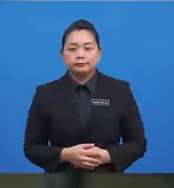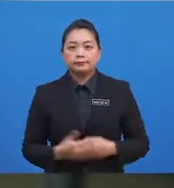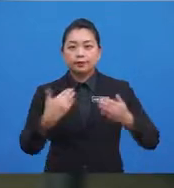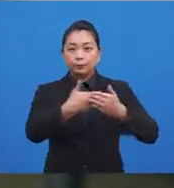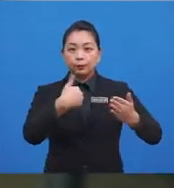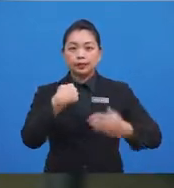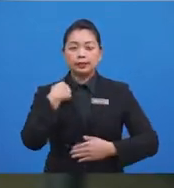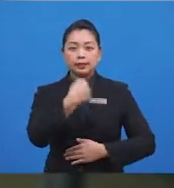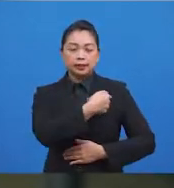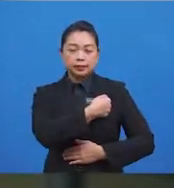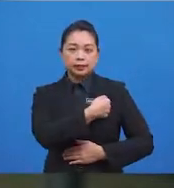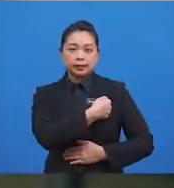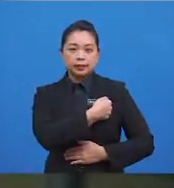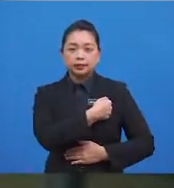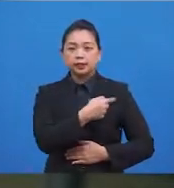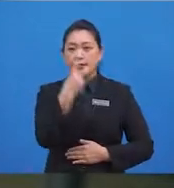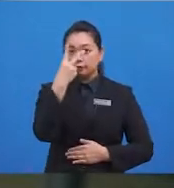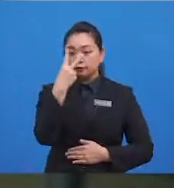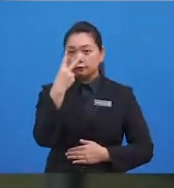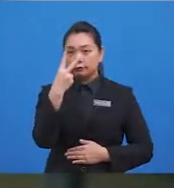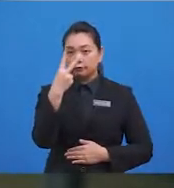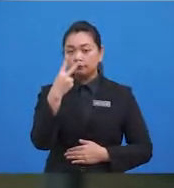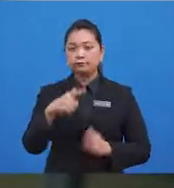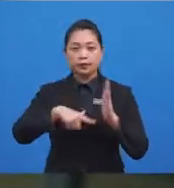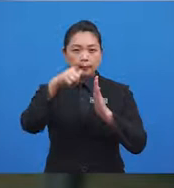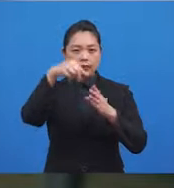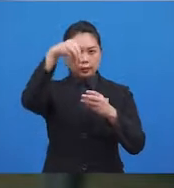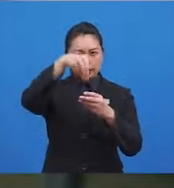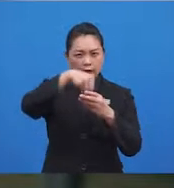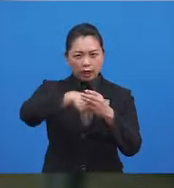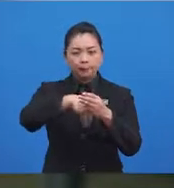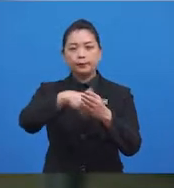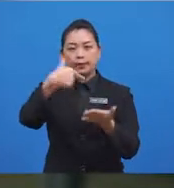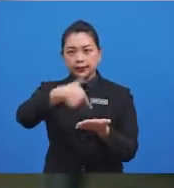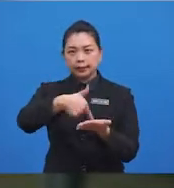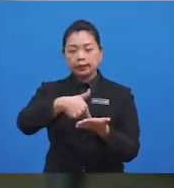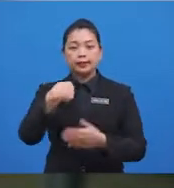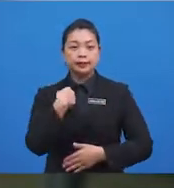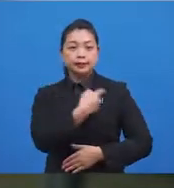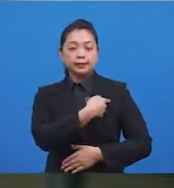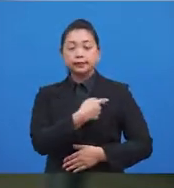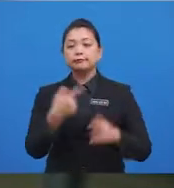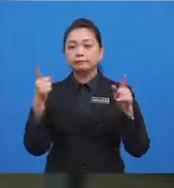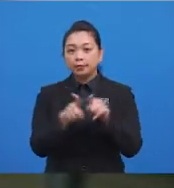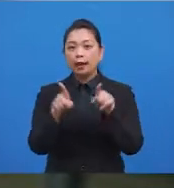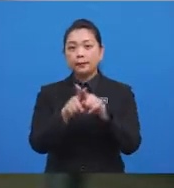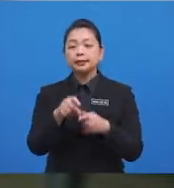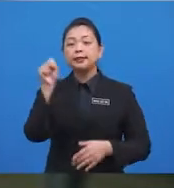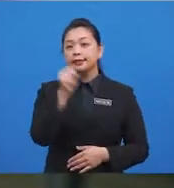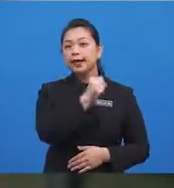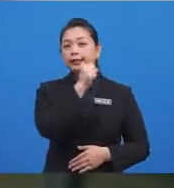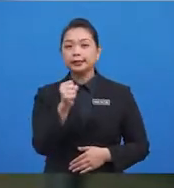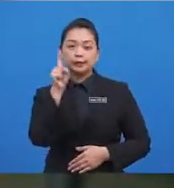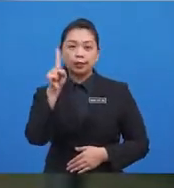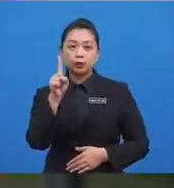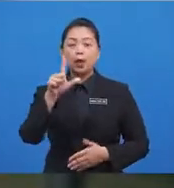Sebelum kita mengupas lebih lanjut mengenai tajuk ini, marilah kita bersama-sama menyanyikan